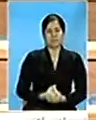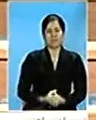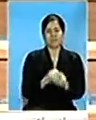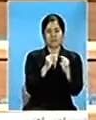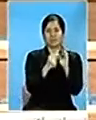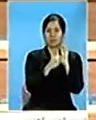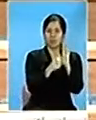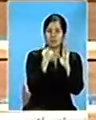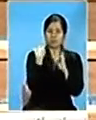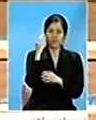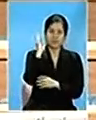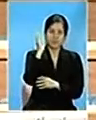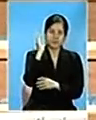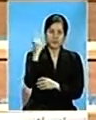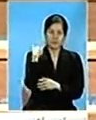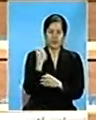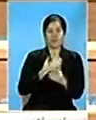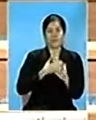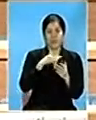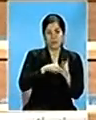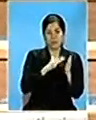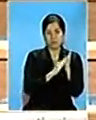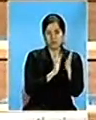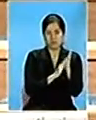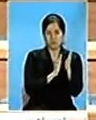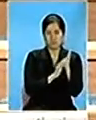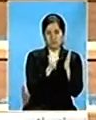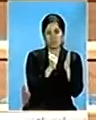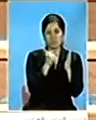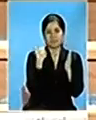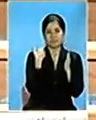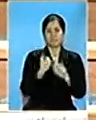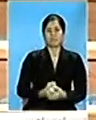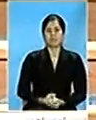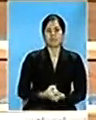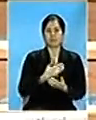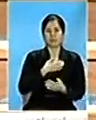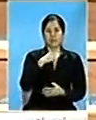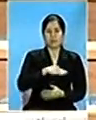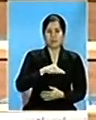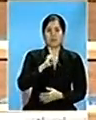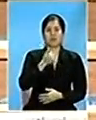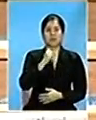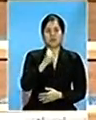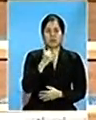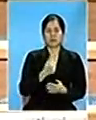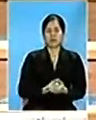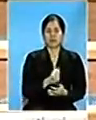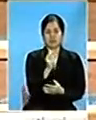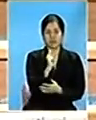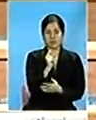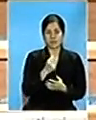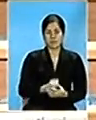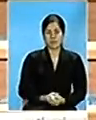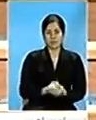ามานั้นผมชื่นชมครับและผมก็ไม่แน่ใจครับว่าความคิดดี